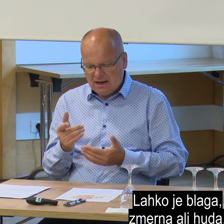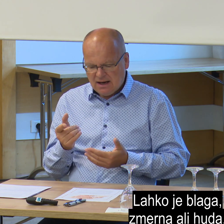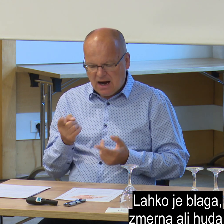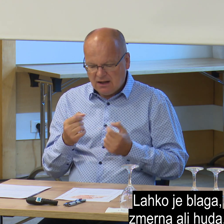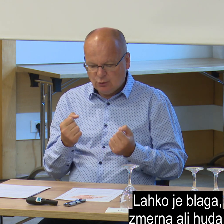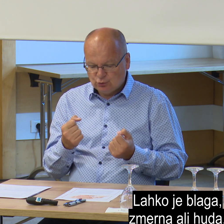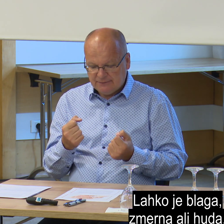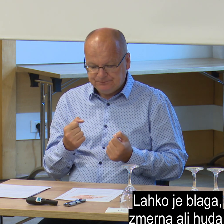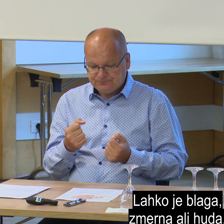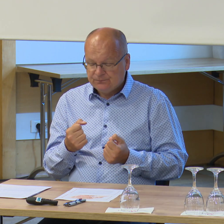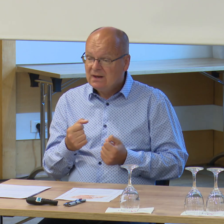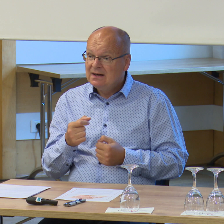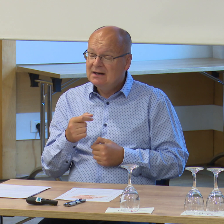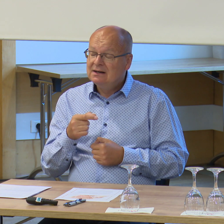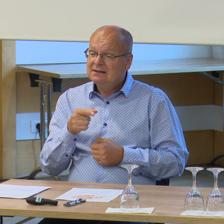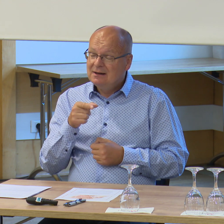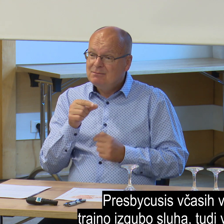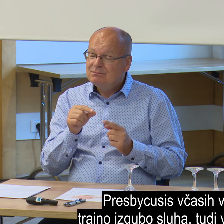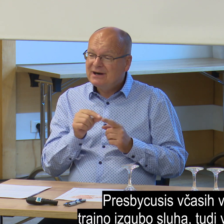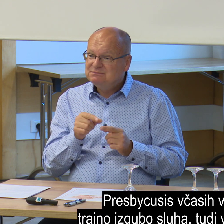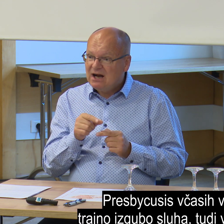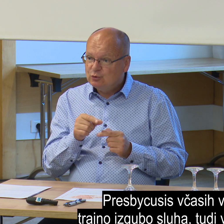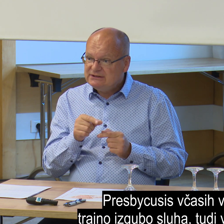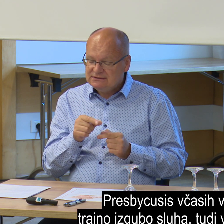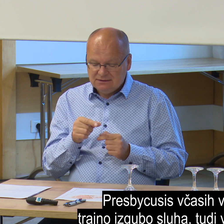sluha je lahko blaga, zmerna ali pa huda.